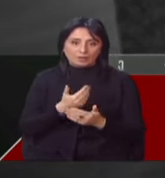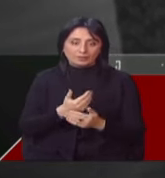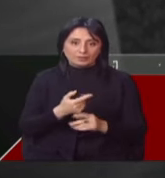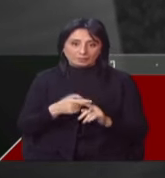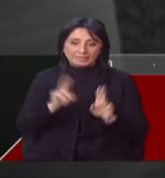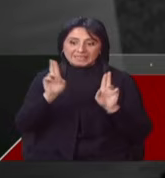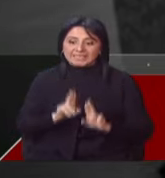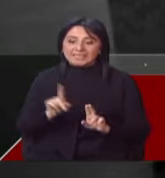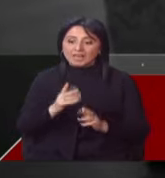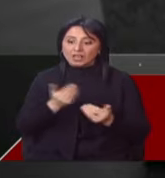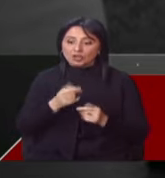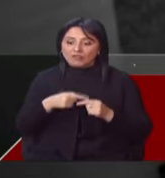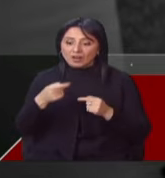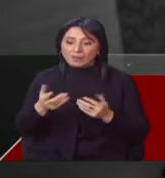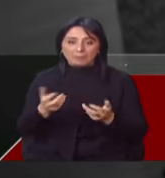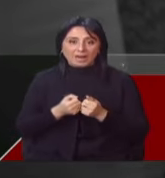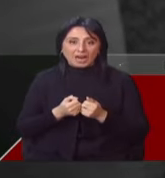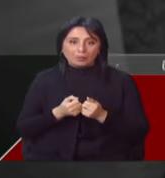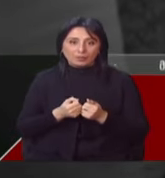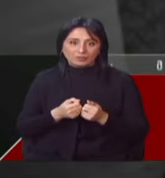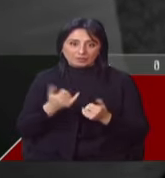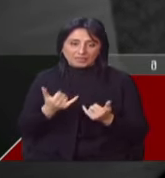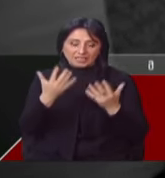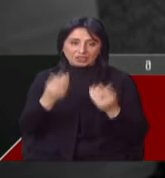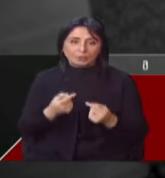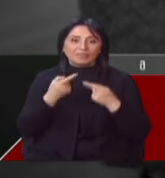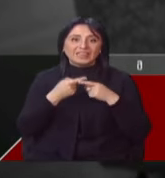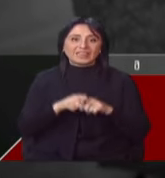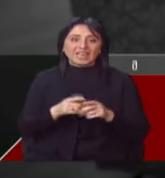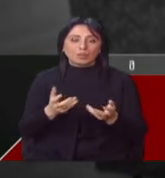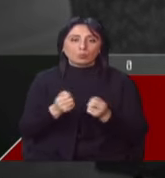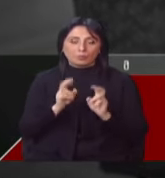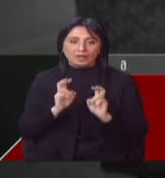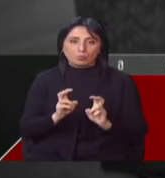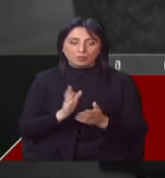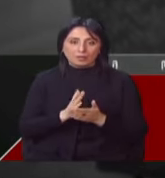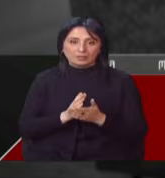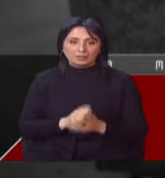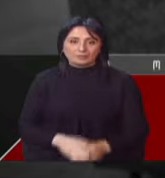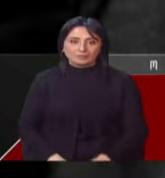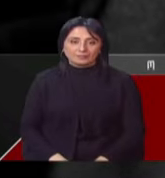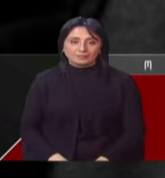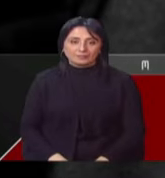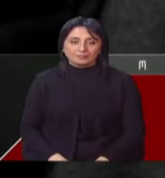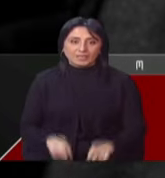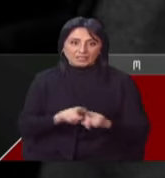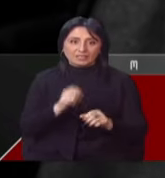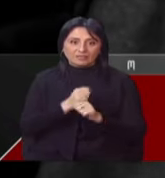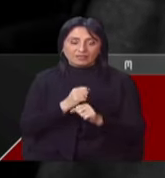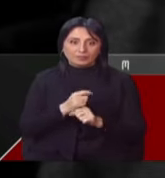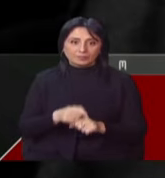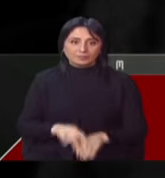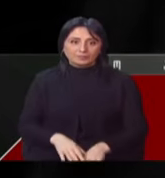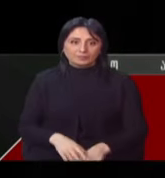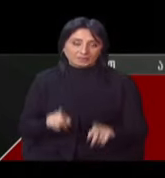იმ წესებით, რომლებიც მიღებულია, დღესდღეობით ტექნიკურად მიღებულია. ამიტომ ასე ვაკეთებ. ეს არჩევს